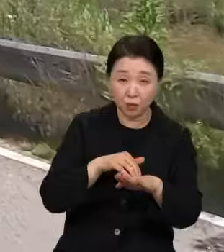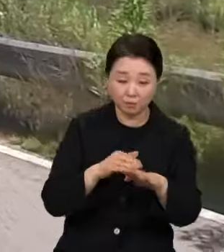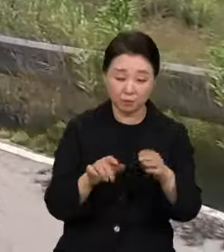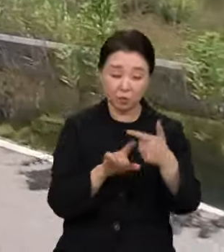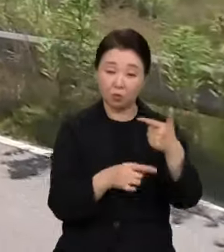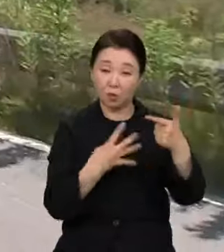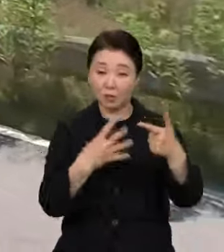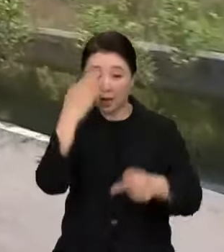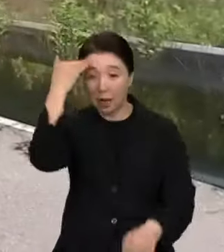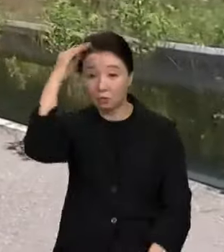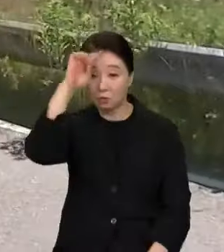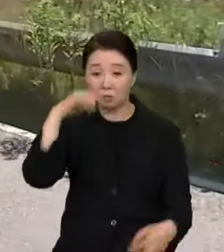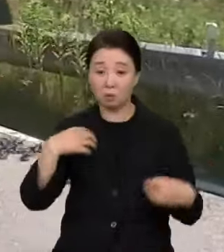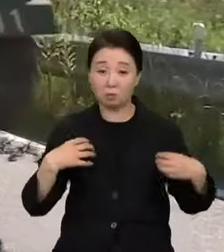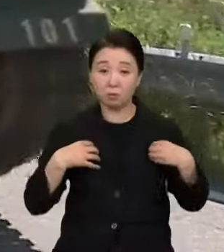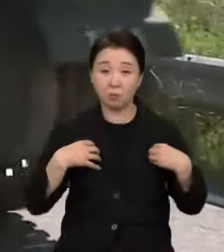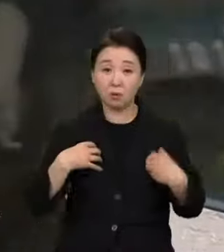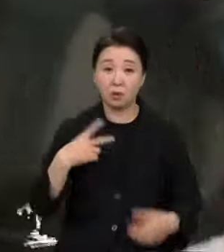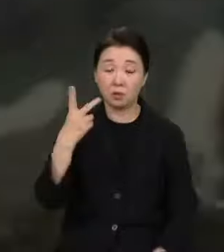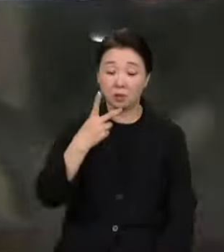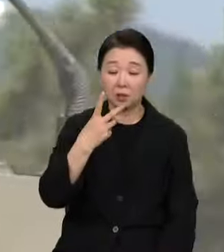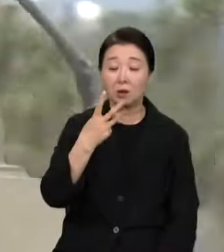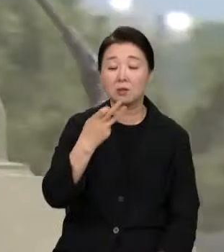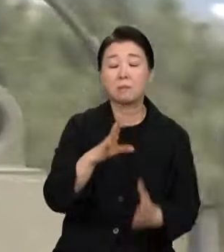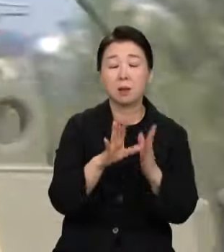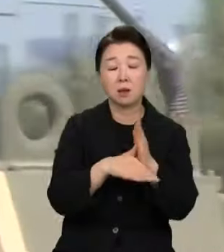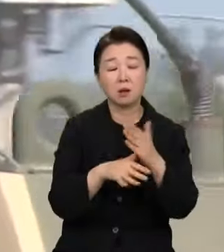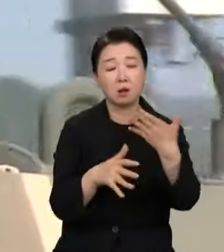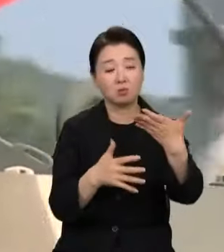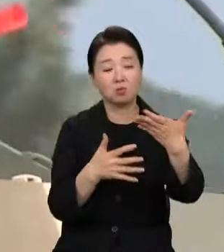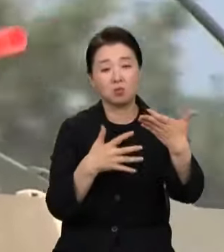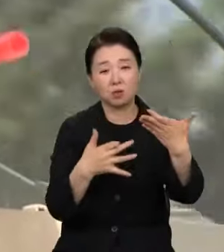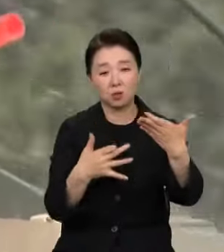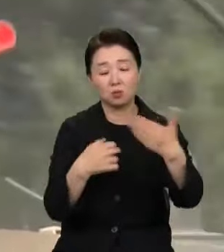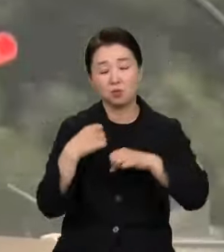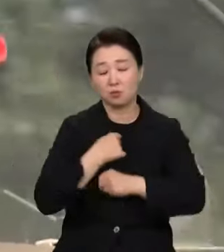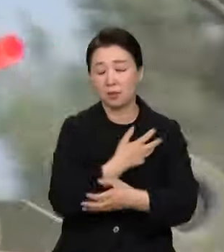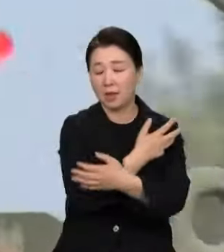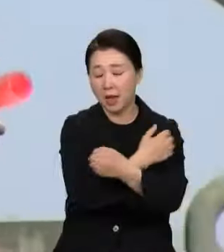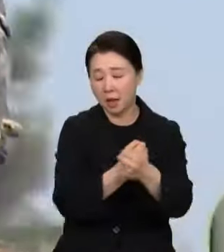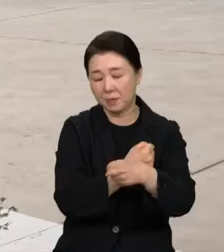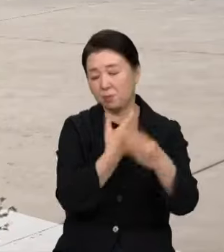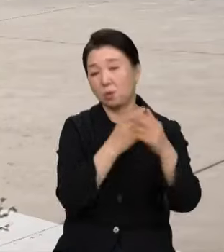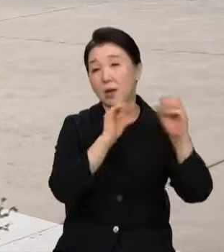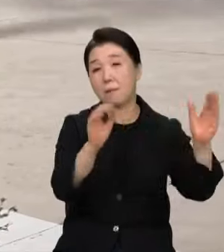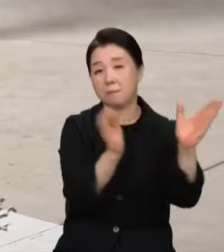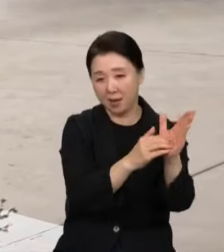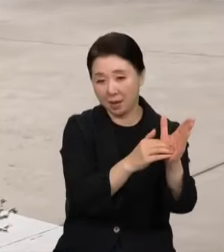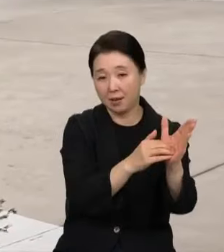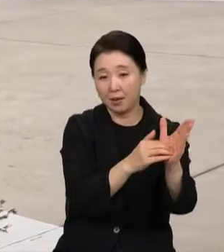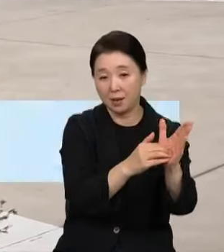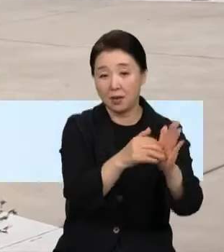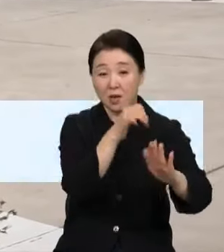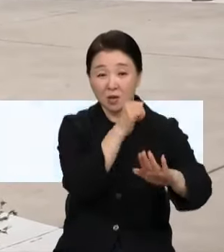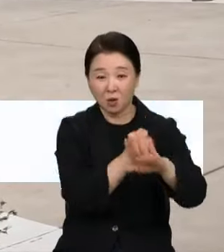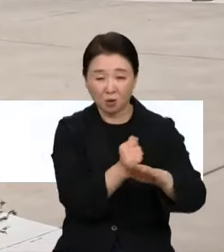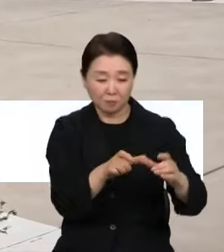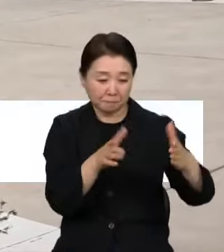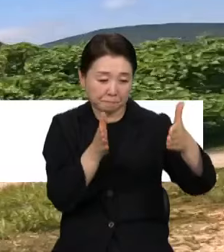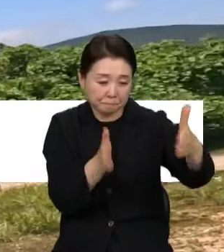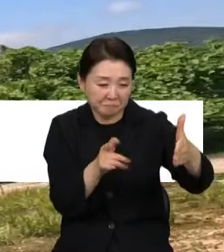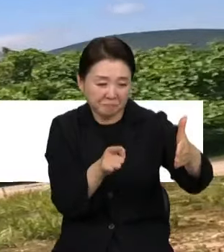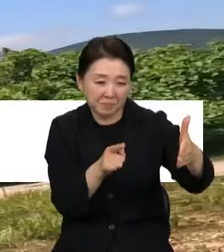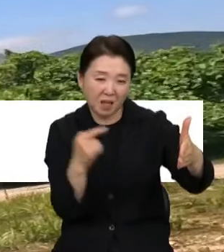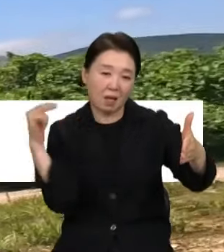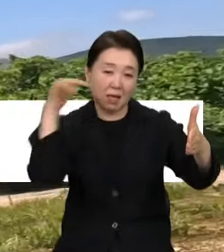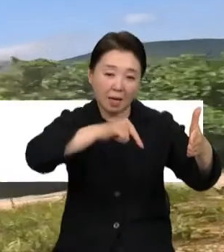정부가 2018년 9.19 군사 합의를 전체 효력 정지한 데 따른 조치입니다. 그동안 완충구역 내 해상 사격이